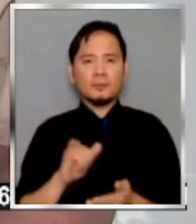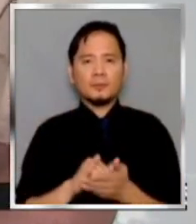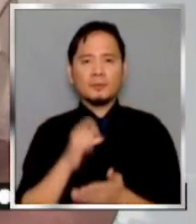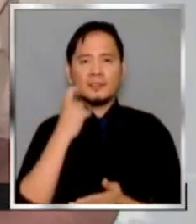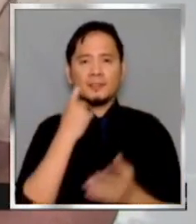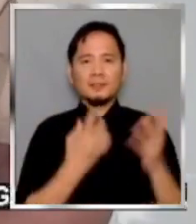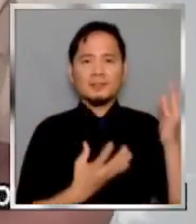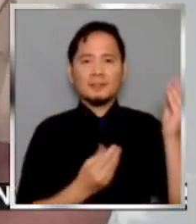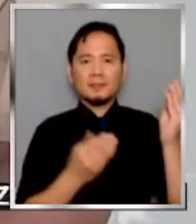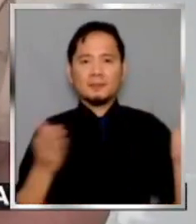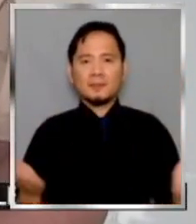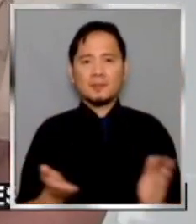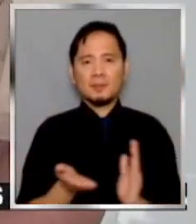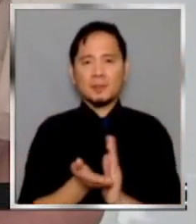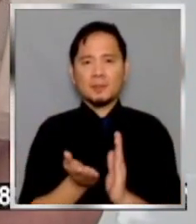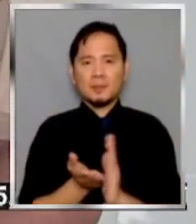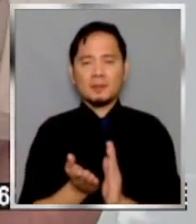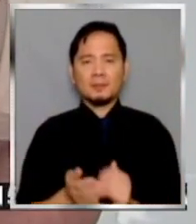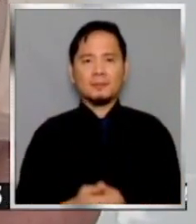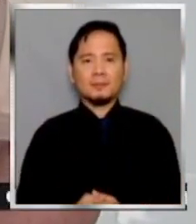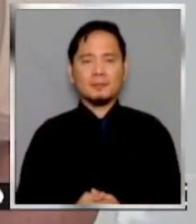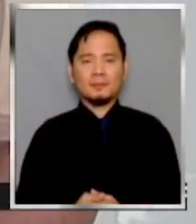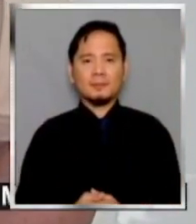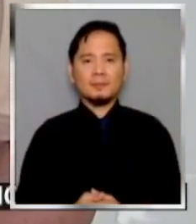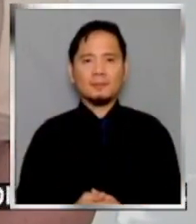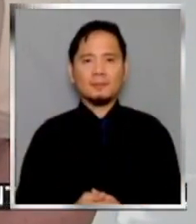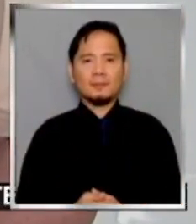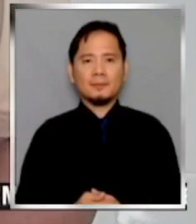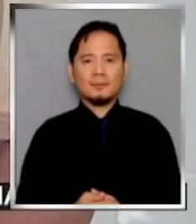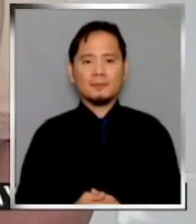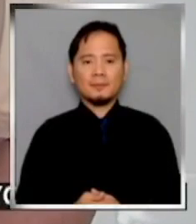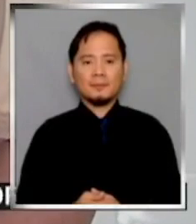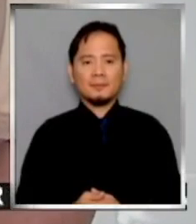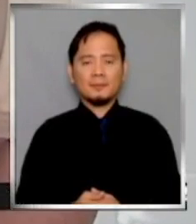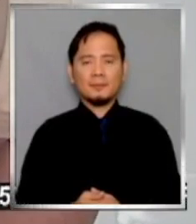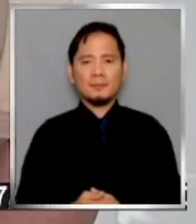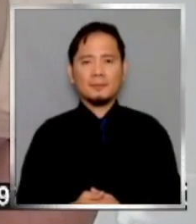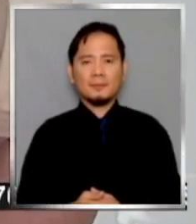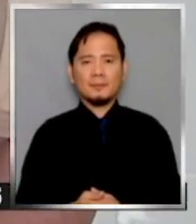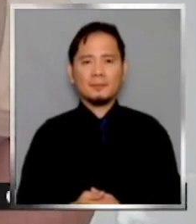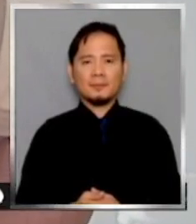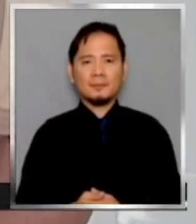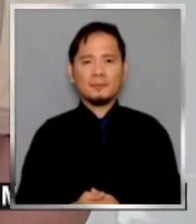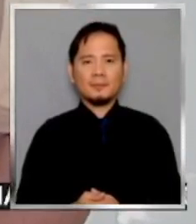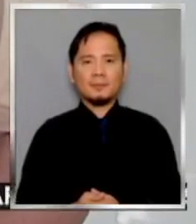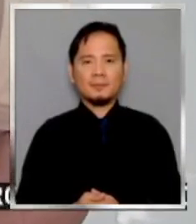City. Ako si Oscar Oida para sa Eleksyon 2022. Dapat